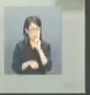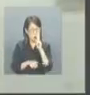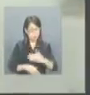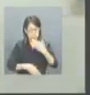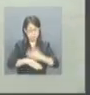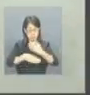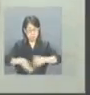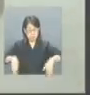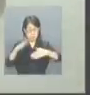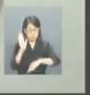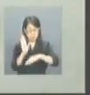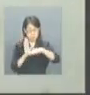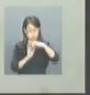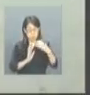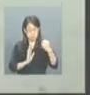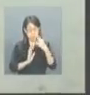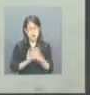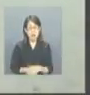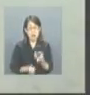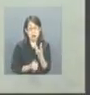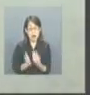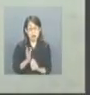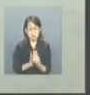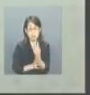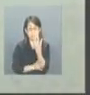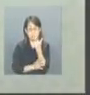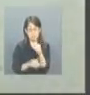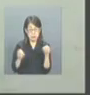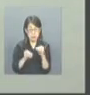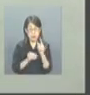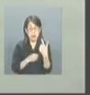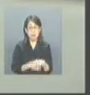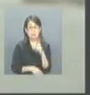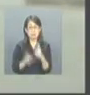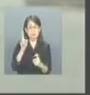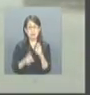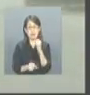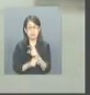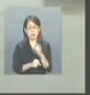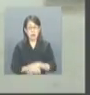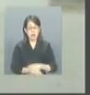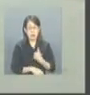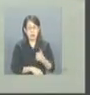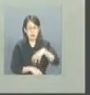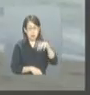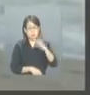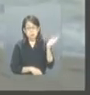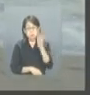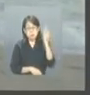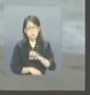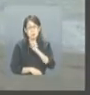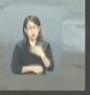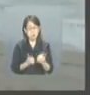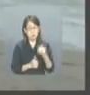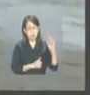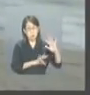ำลังตั้งท้องอาจจะเสียหายทั้งหมดขณะที่กรมอุตุนิยมวิทยารายงานว่าอิทธิพลลมมรสุมตะวันตกเฉียงใต้กำลังแรงพัดป